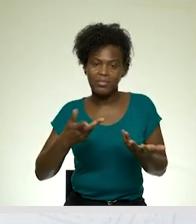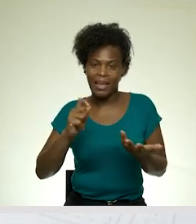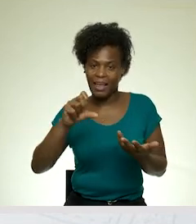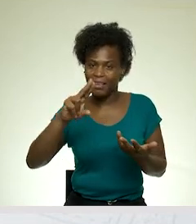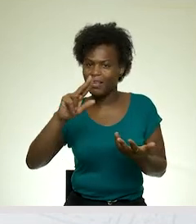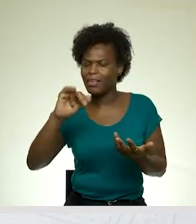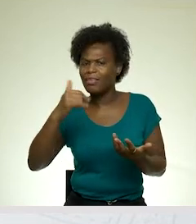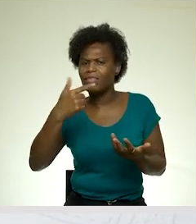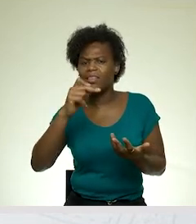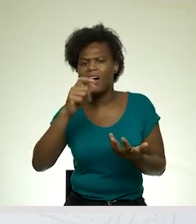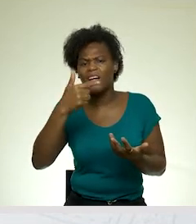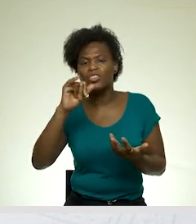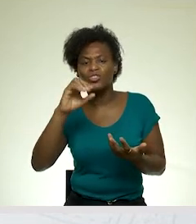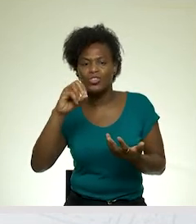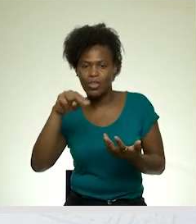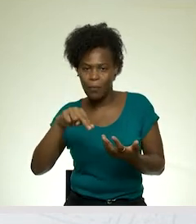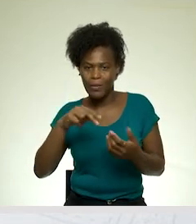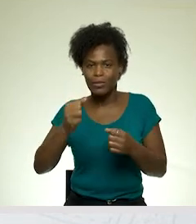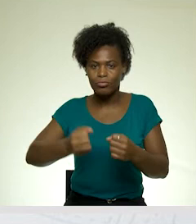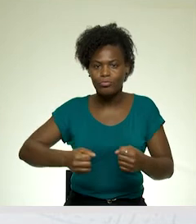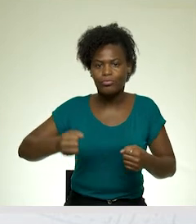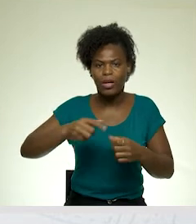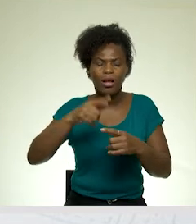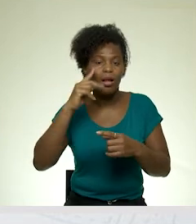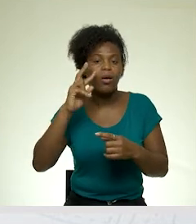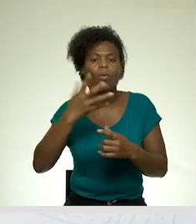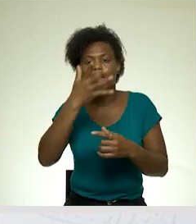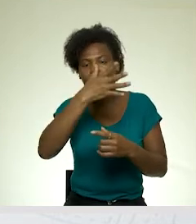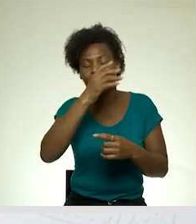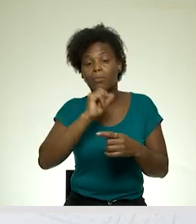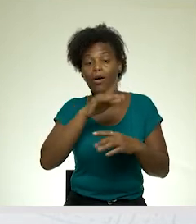Regarde, quelle est l'activité qu'on peut faire dans ma ville?